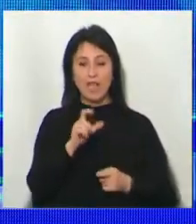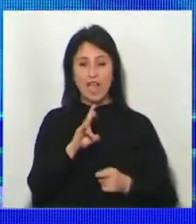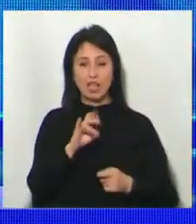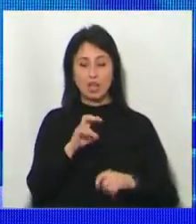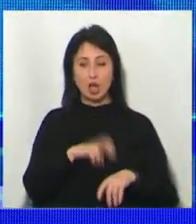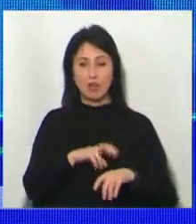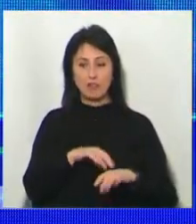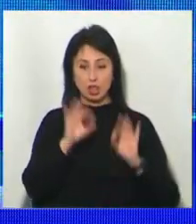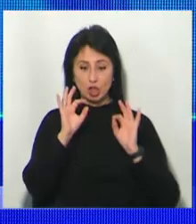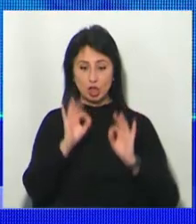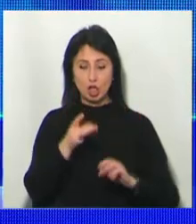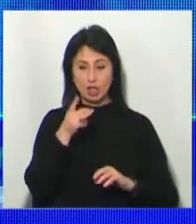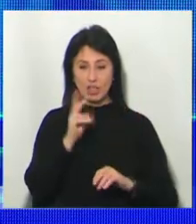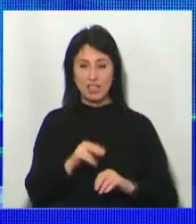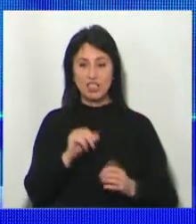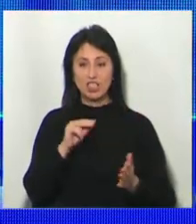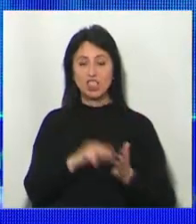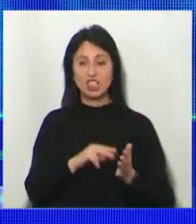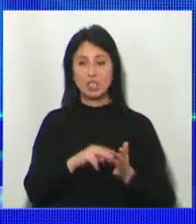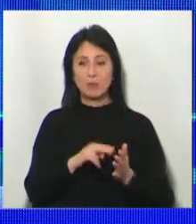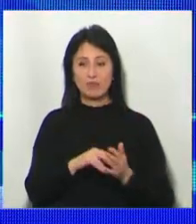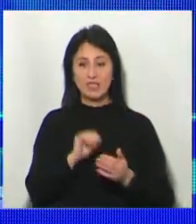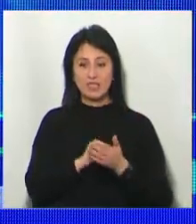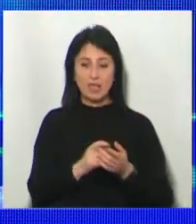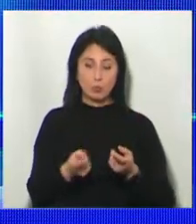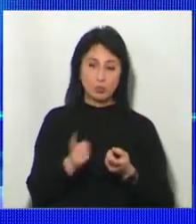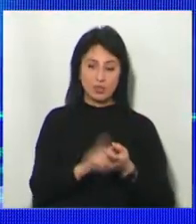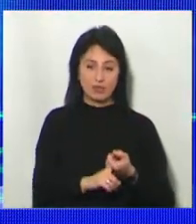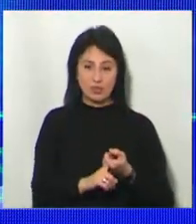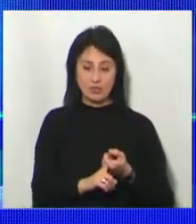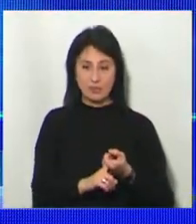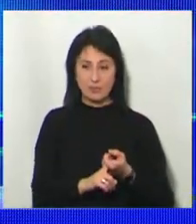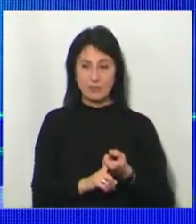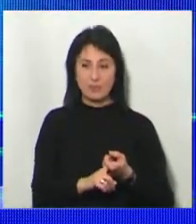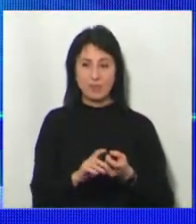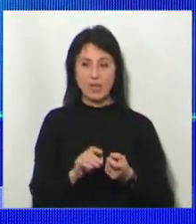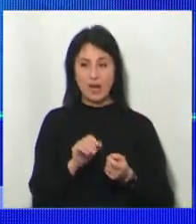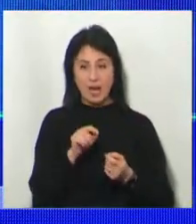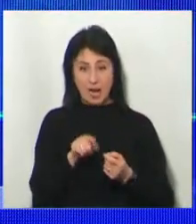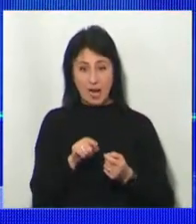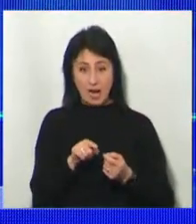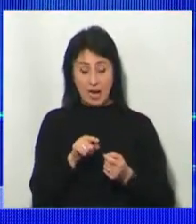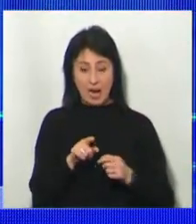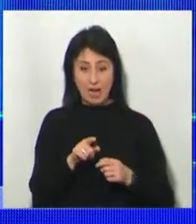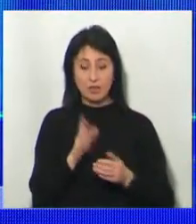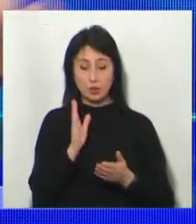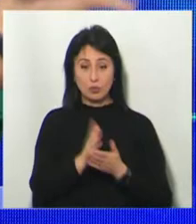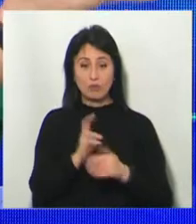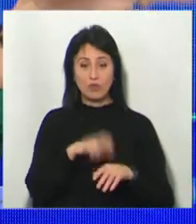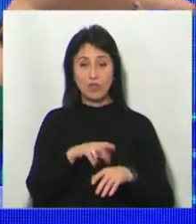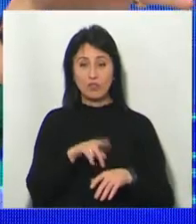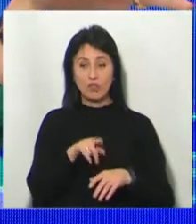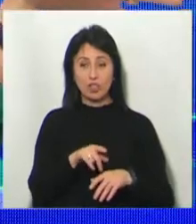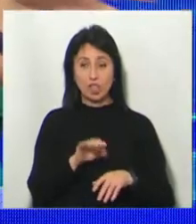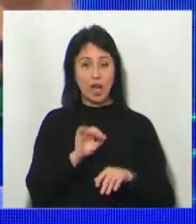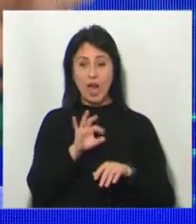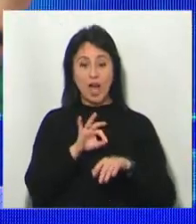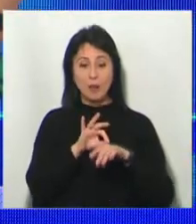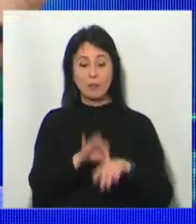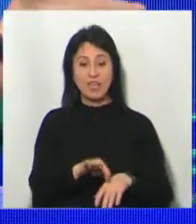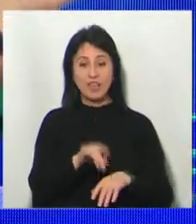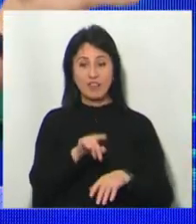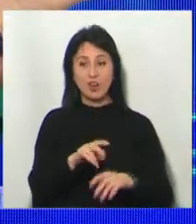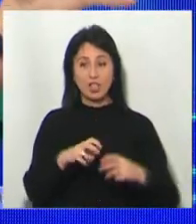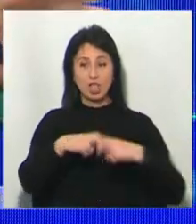ენდოკრინოლოგმა სწორად რისკების შეფასების საფუძველზე. და აი ენდოკრინოლოგის ვალი არის ზუსტად ის, რომ არ მიიყვანოს